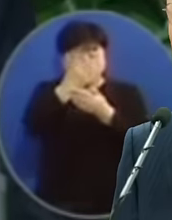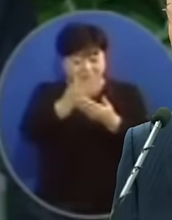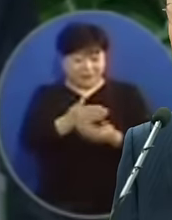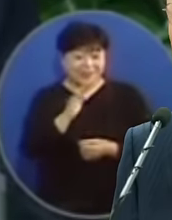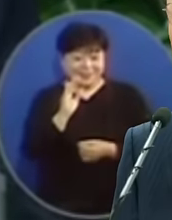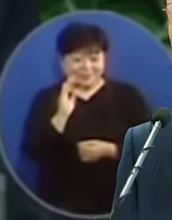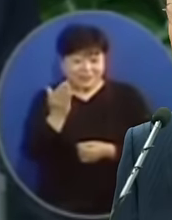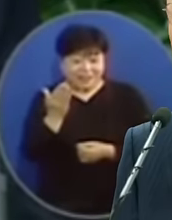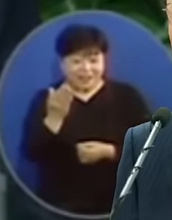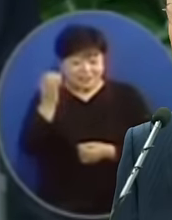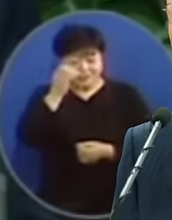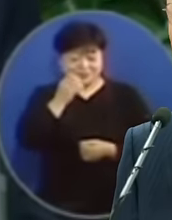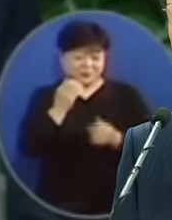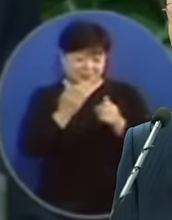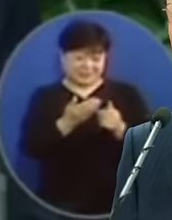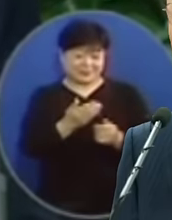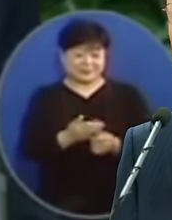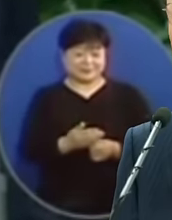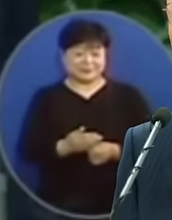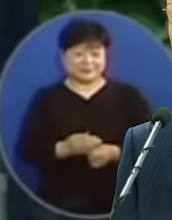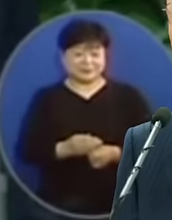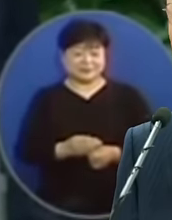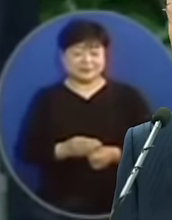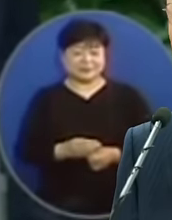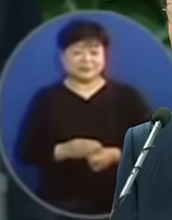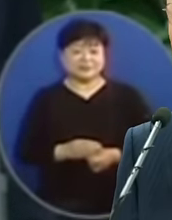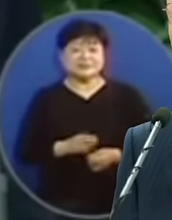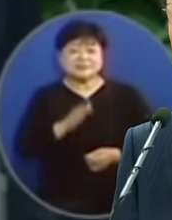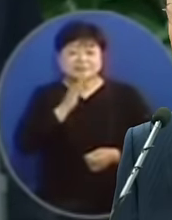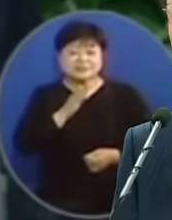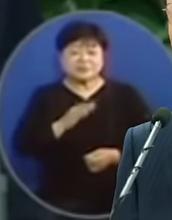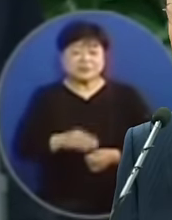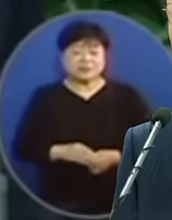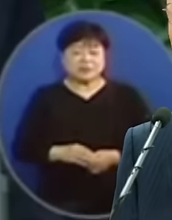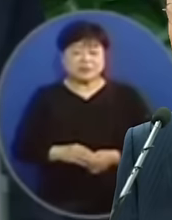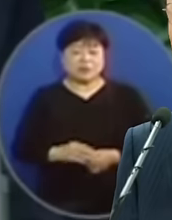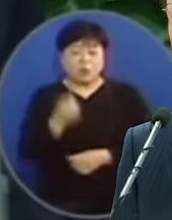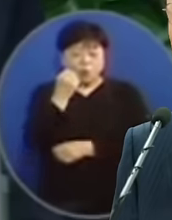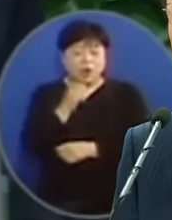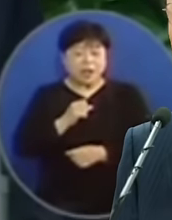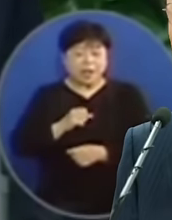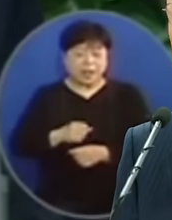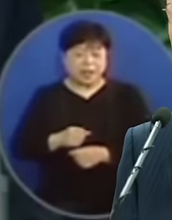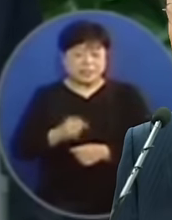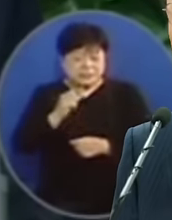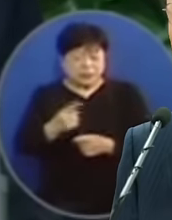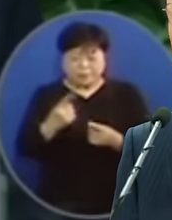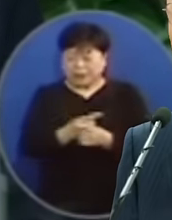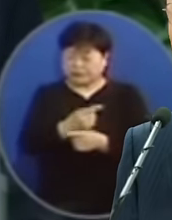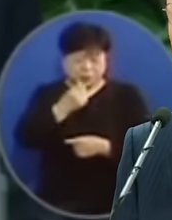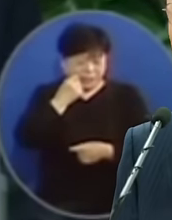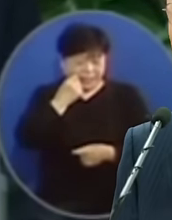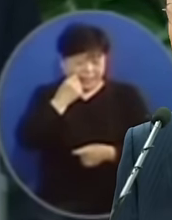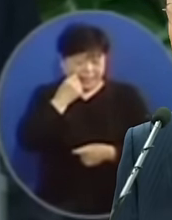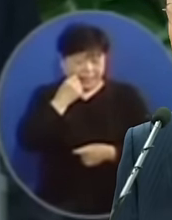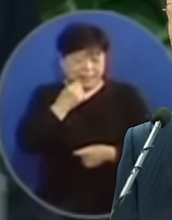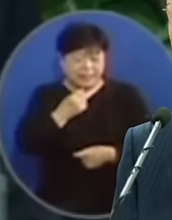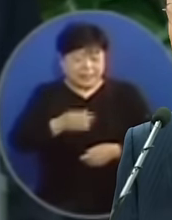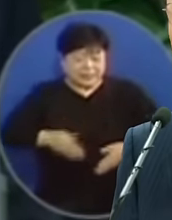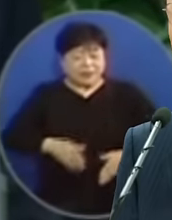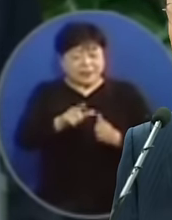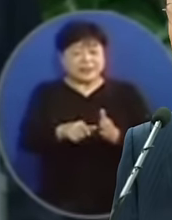것입니다. 성령은 천성을 변화시키기 위해서 온 것이 아닙니다. 천성은 하나님이 성품을 태어날